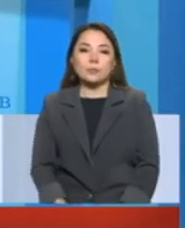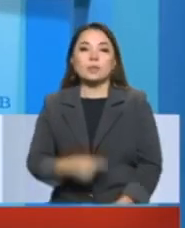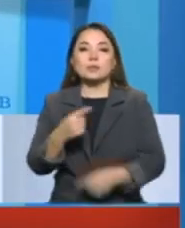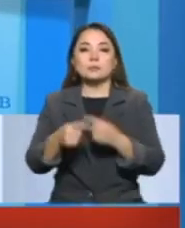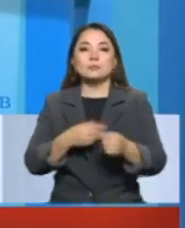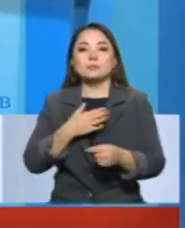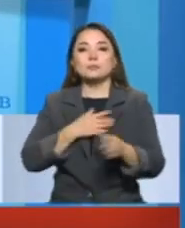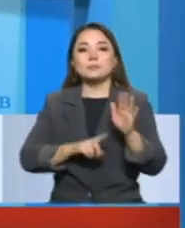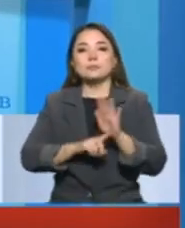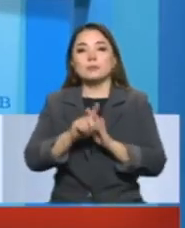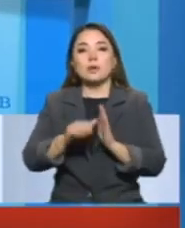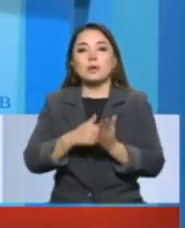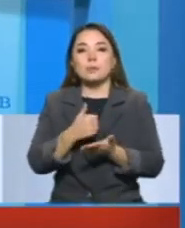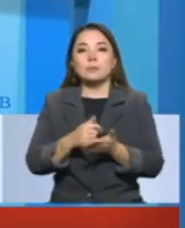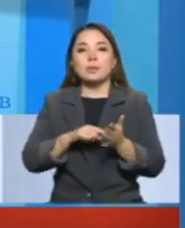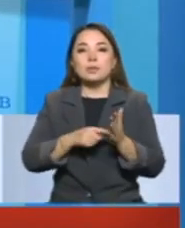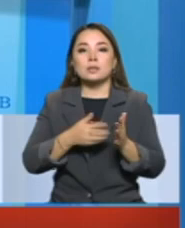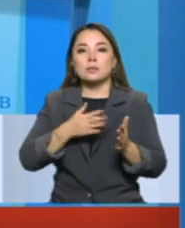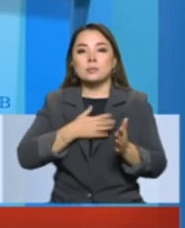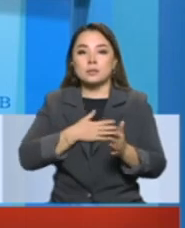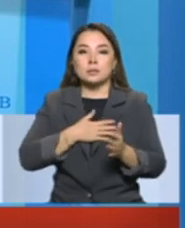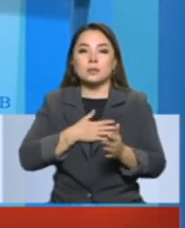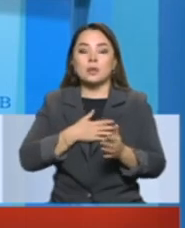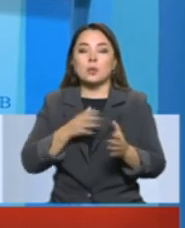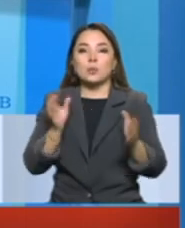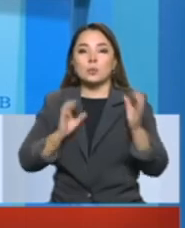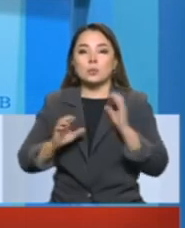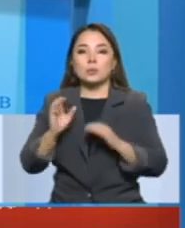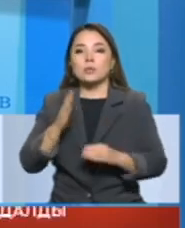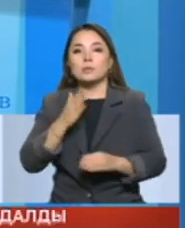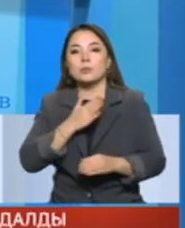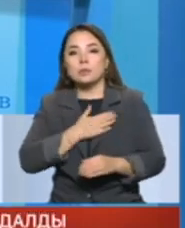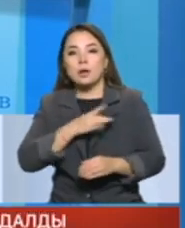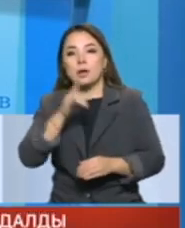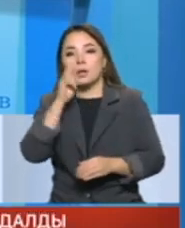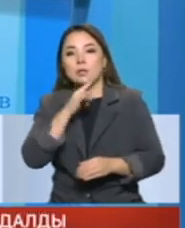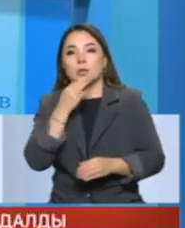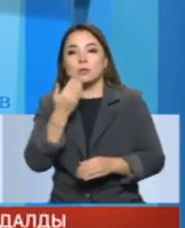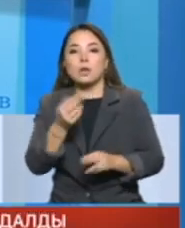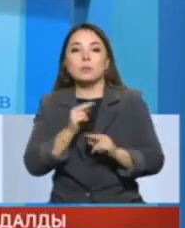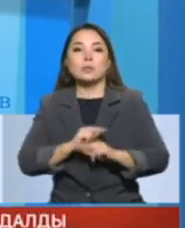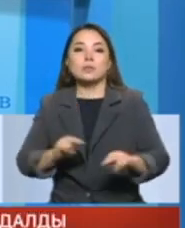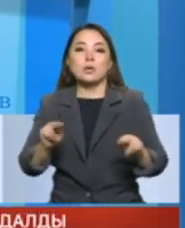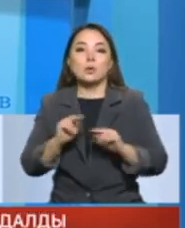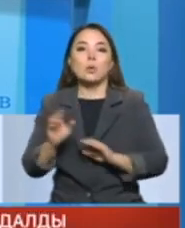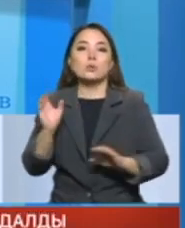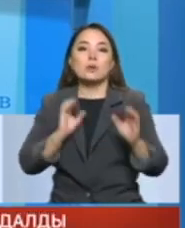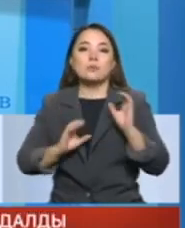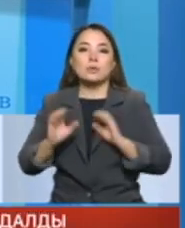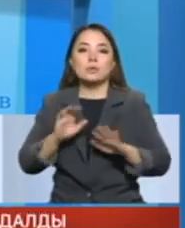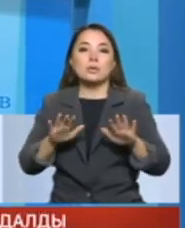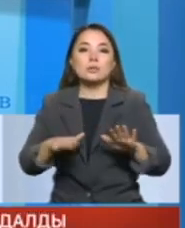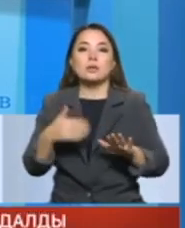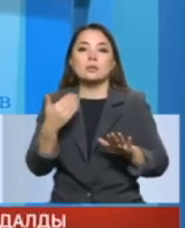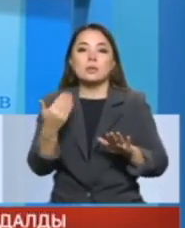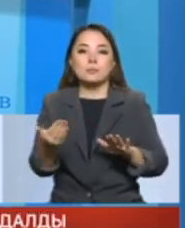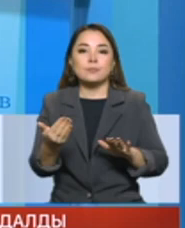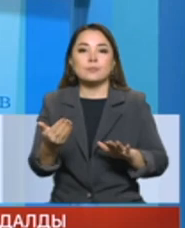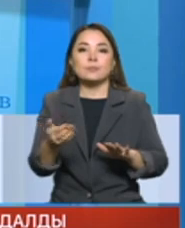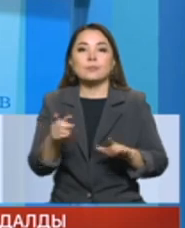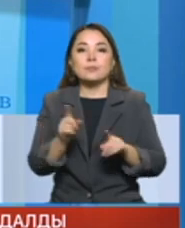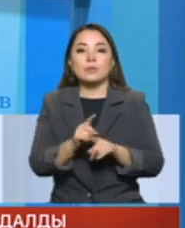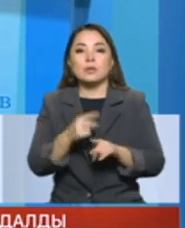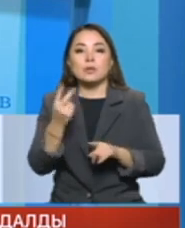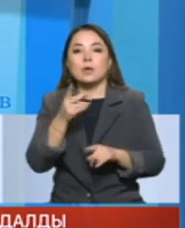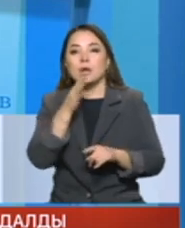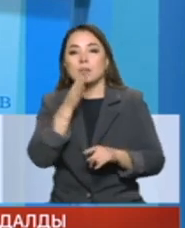Ендігі біздің басты мақсатымыз, біздің университет Қазақ ұлттық педагогикалық университет болғандықтан,